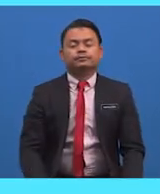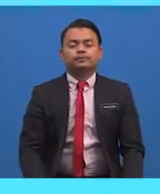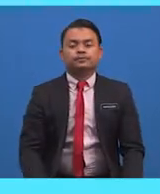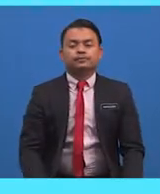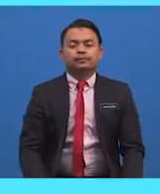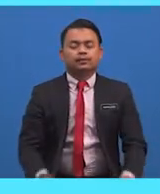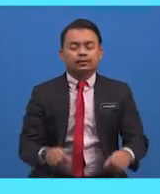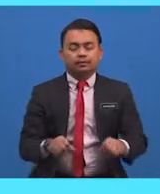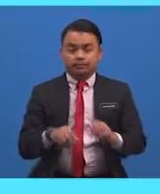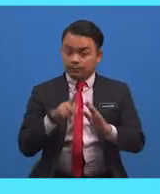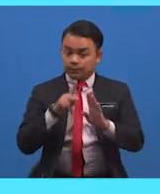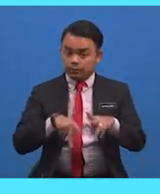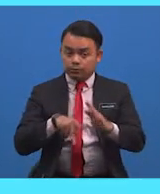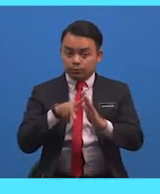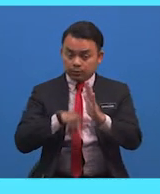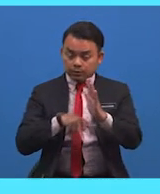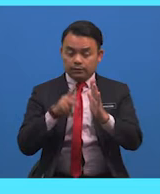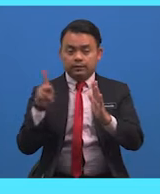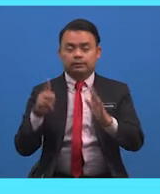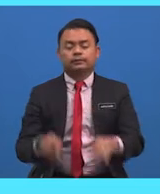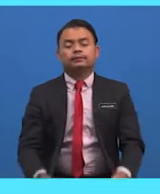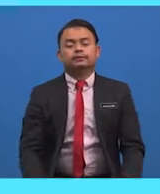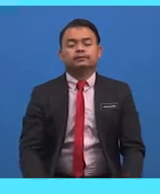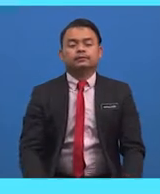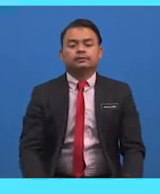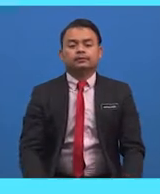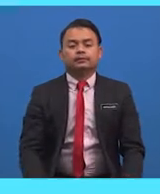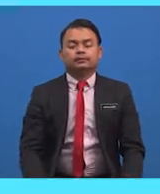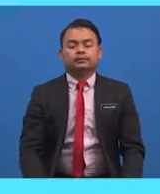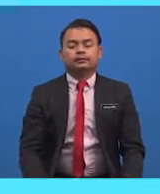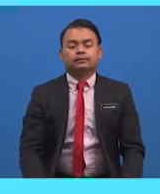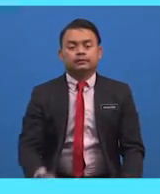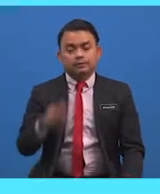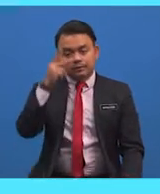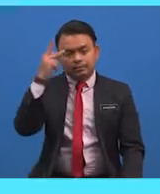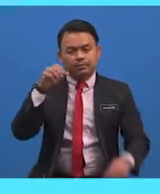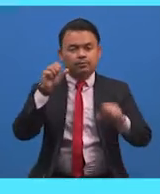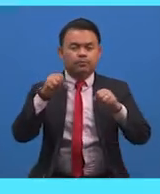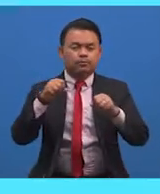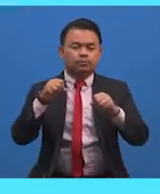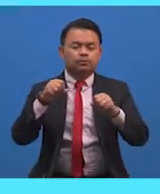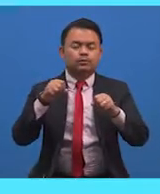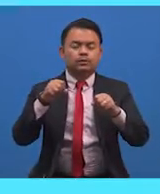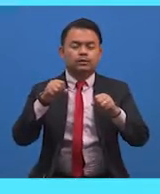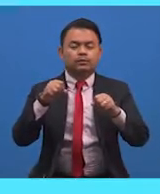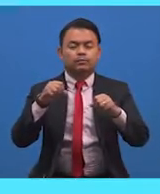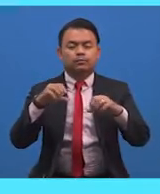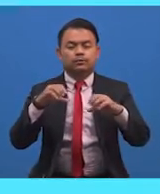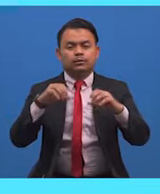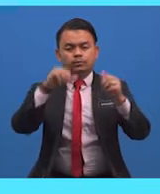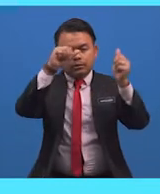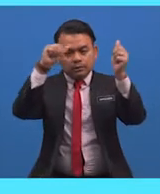perlu dikurangkan. Bahan api tersebut menyumbang kepada pencemaran udara yang teruk melalui